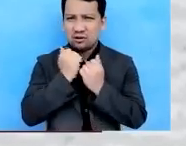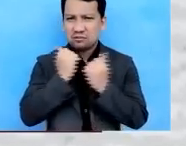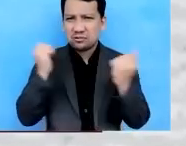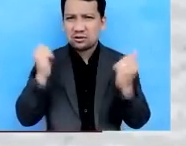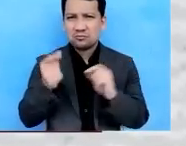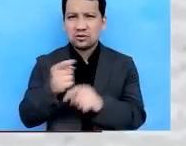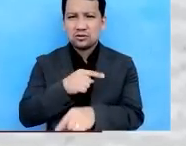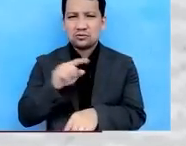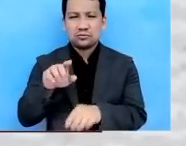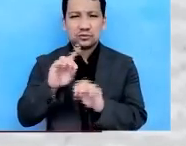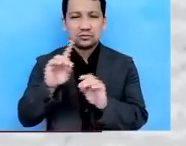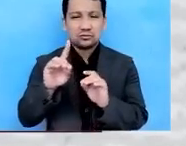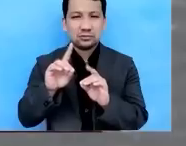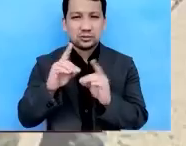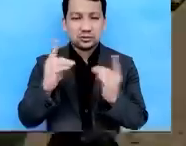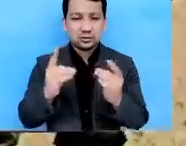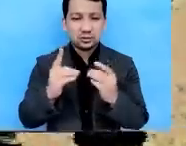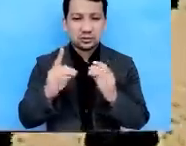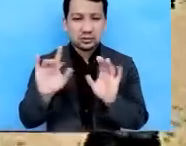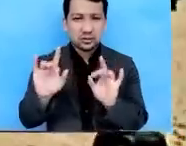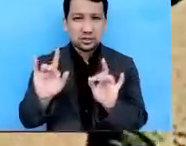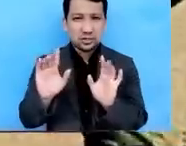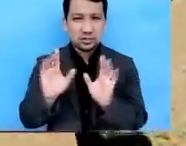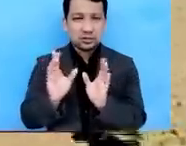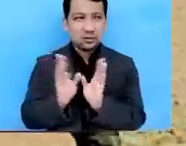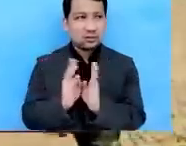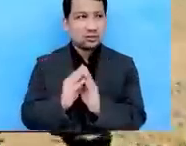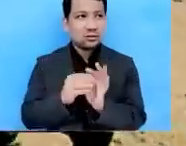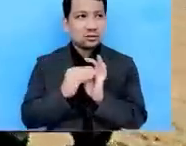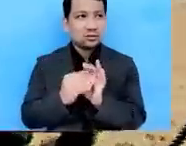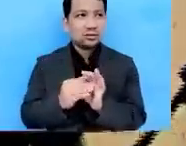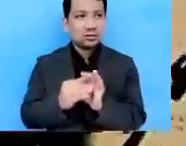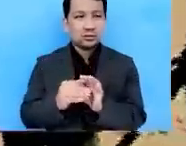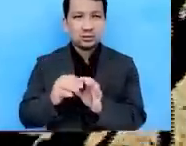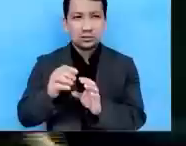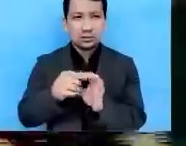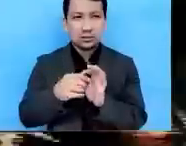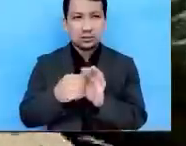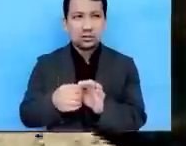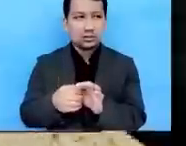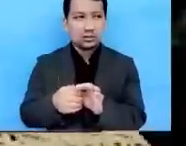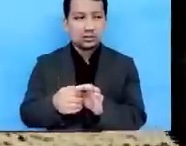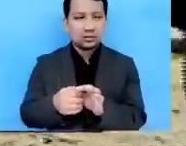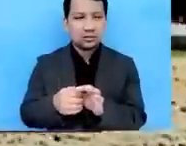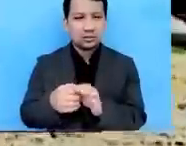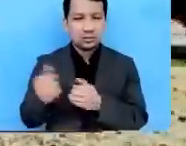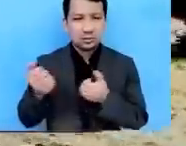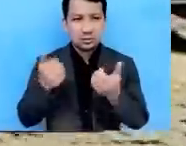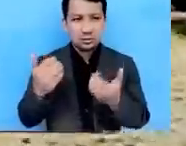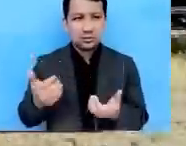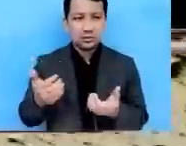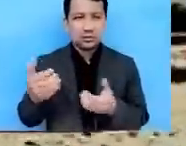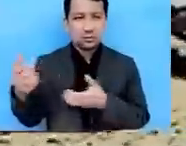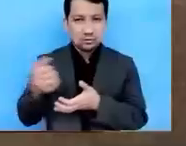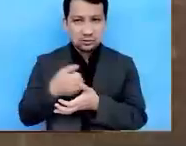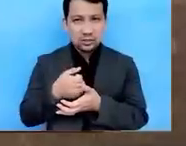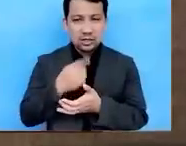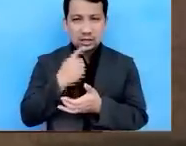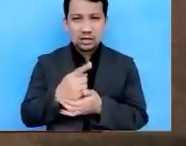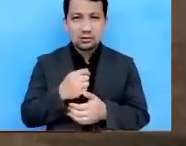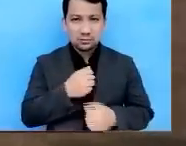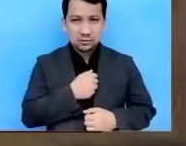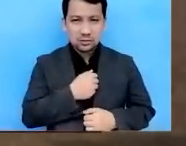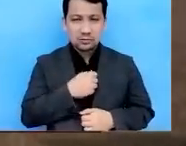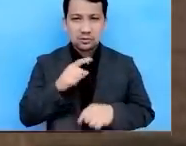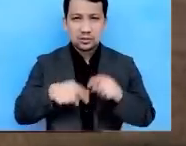sa nasabing preskon. Ang tanging binanggit ng Kalihim ay ang panukala ng administrasyon na makuha ng mga military at iba